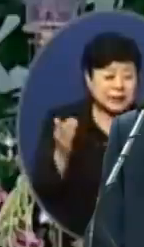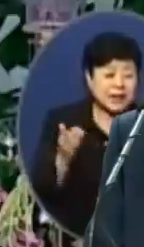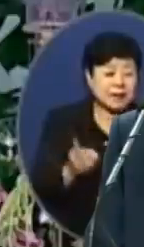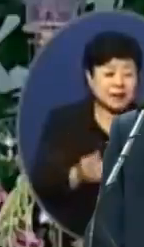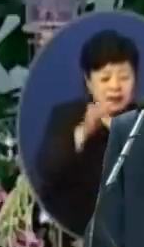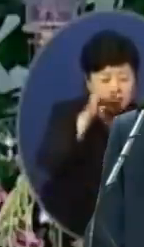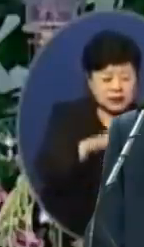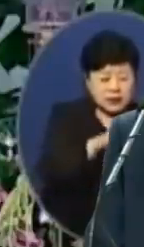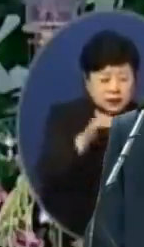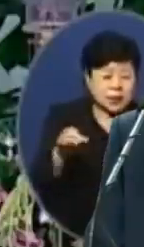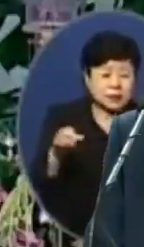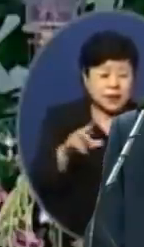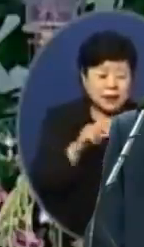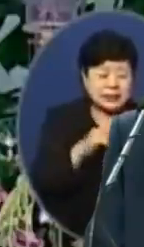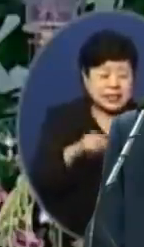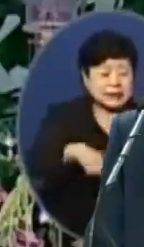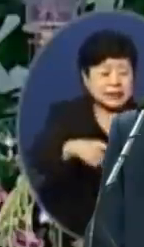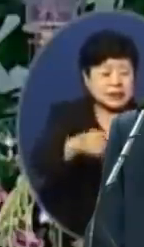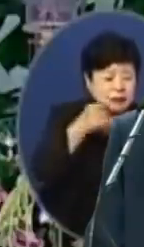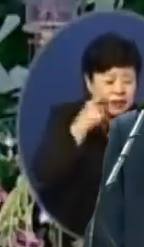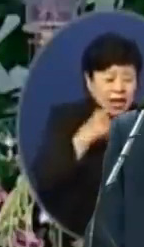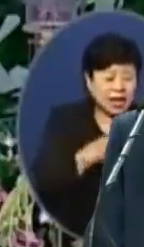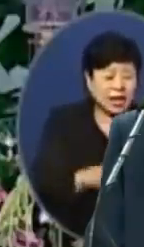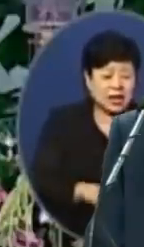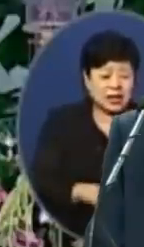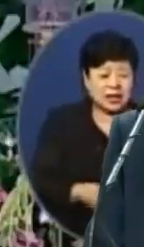만 명을 수용할 수가 없어요. 교통